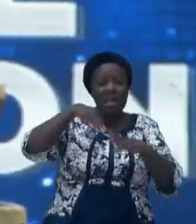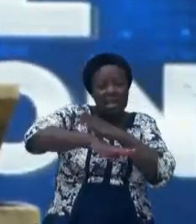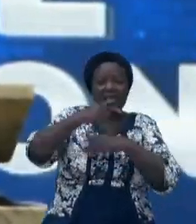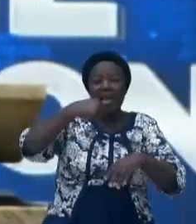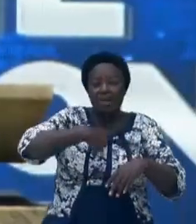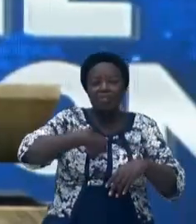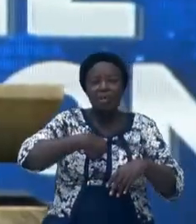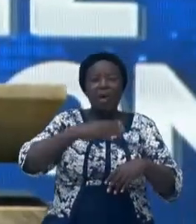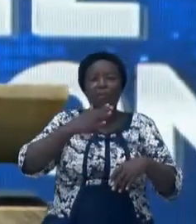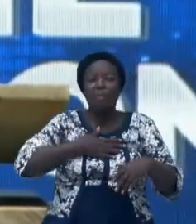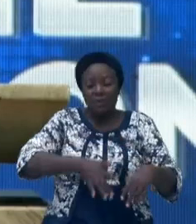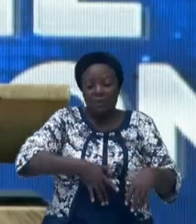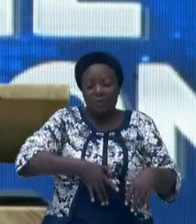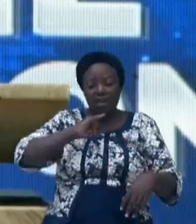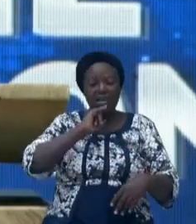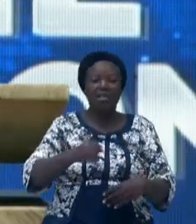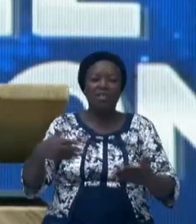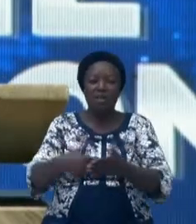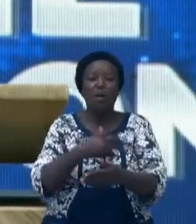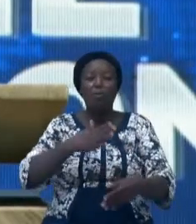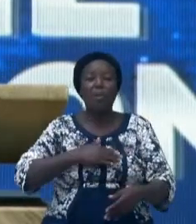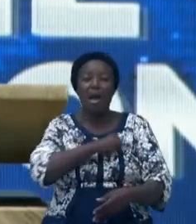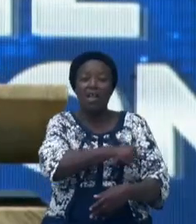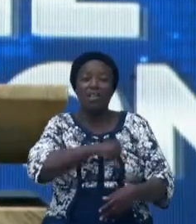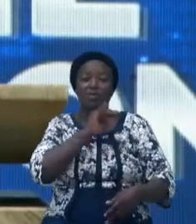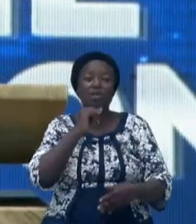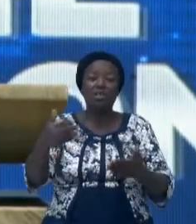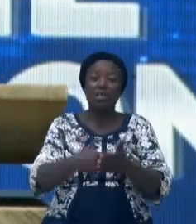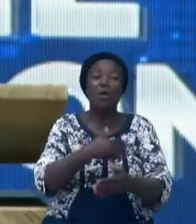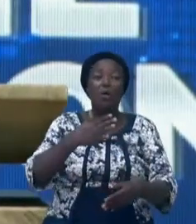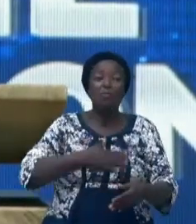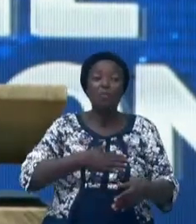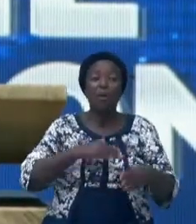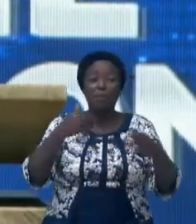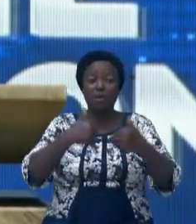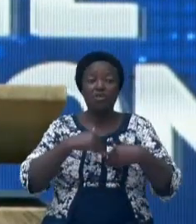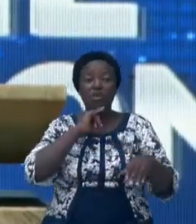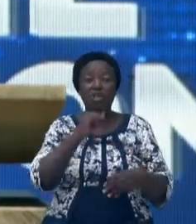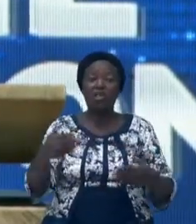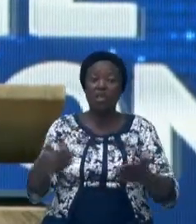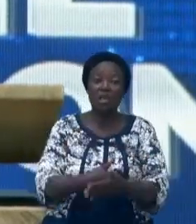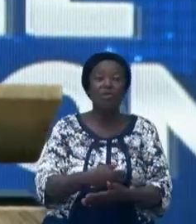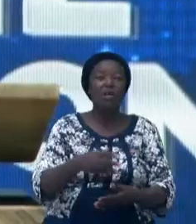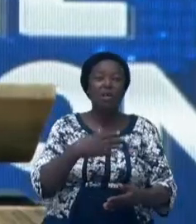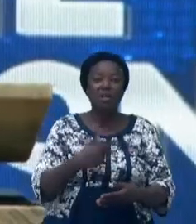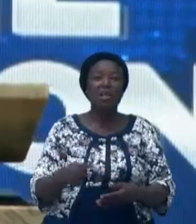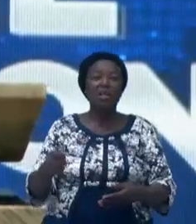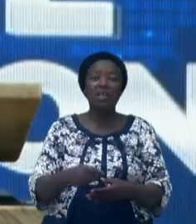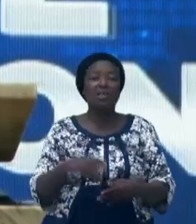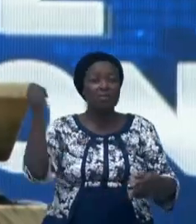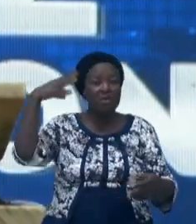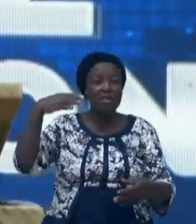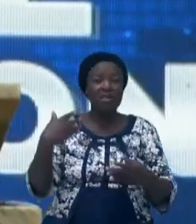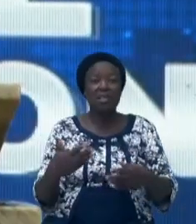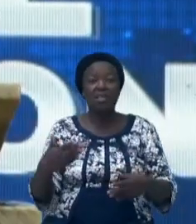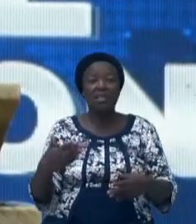gloire à dieu mais au delà de moi je sens que ce nouveau management d'altitude elle nouvelle la map aux